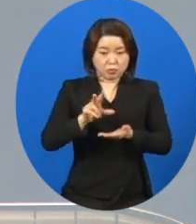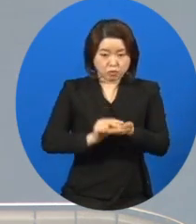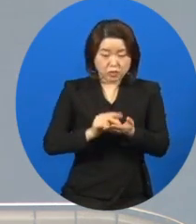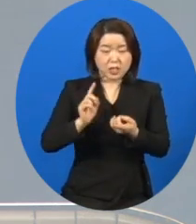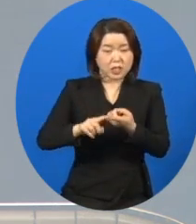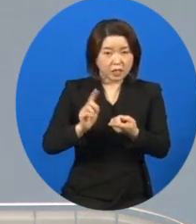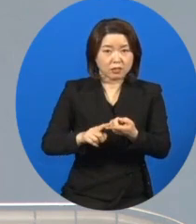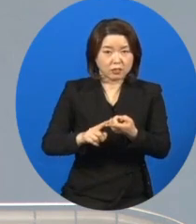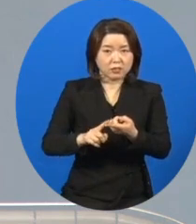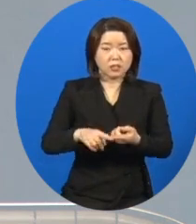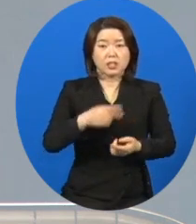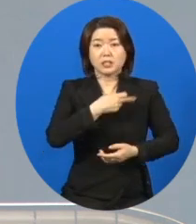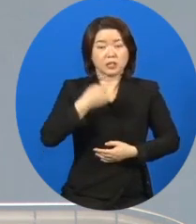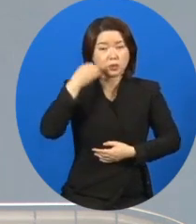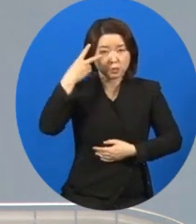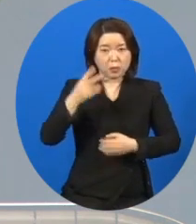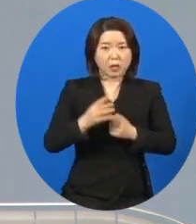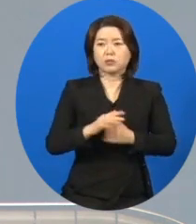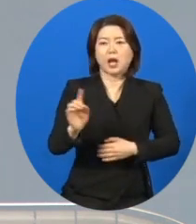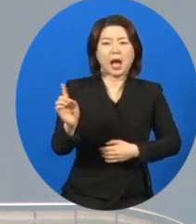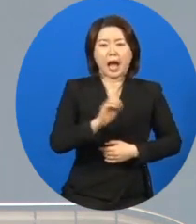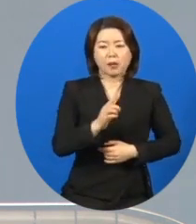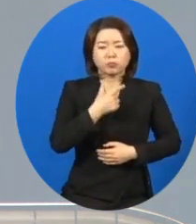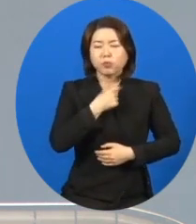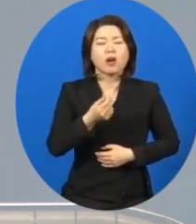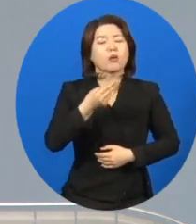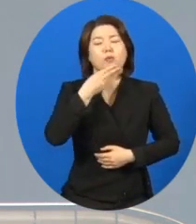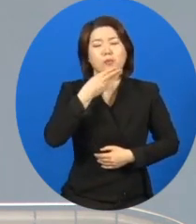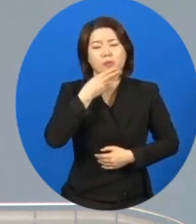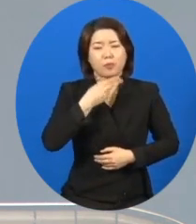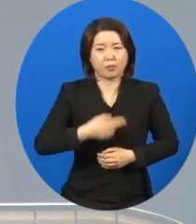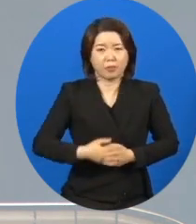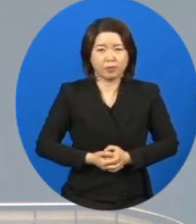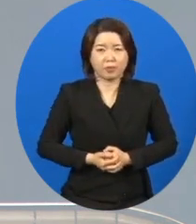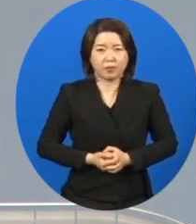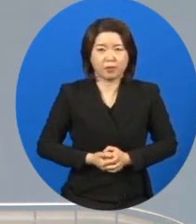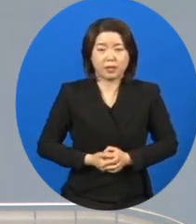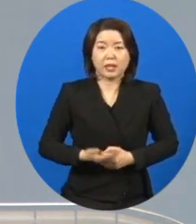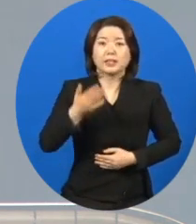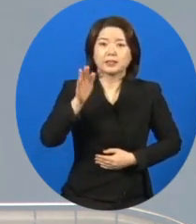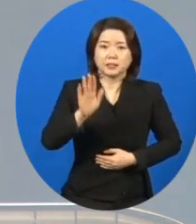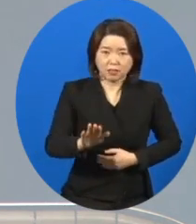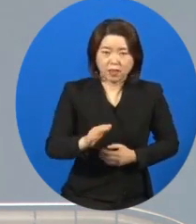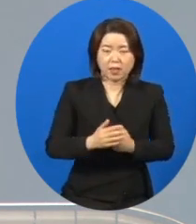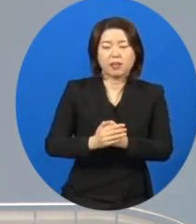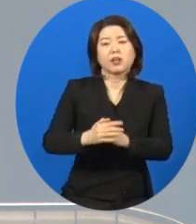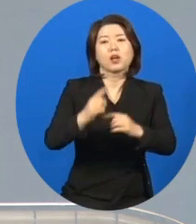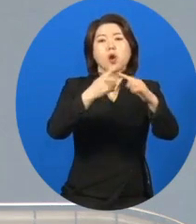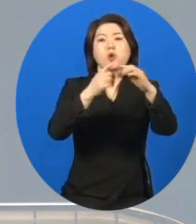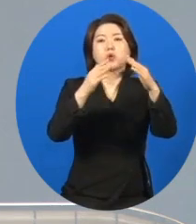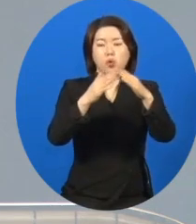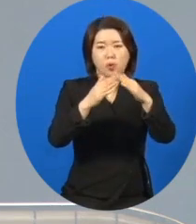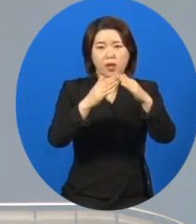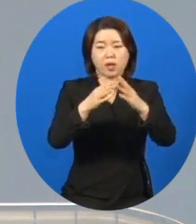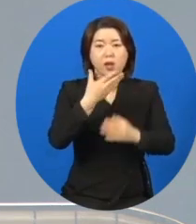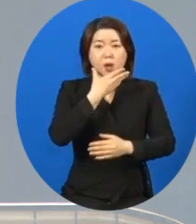일이라고 하면 사도 바울은 아무것도 원하지 않았어요. 그런데 교회가